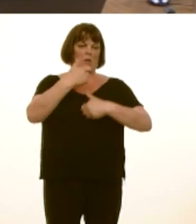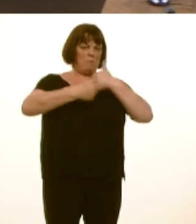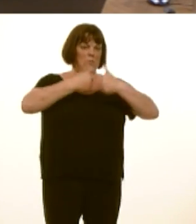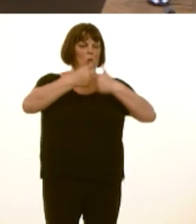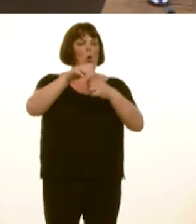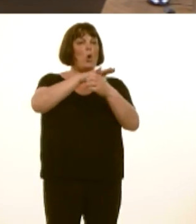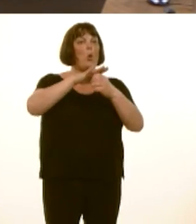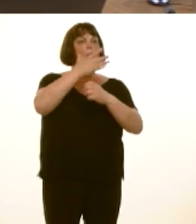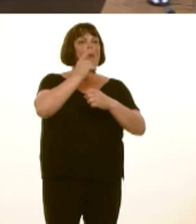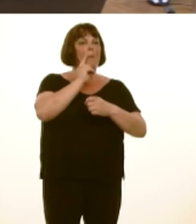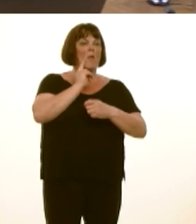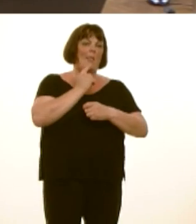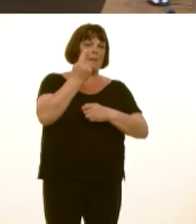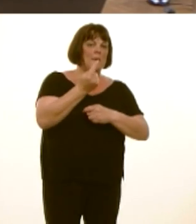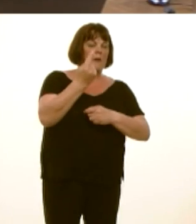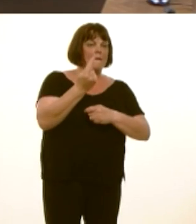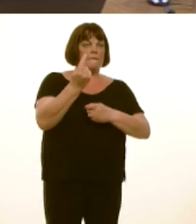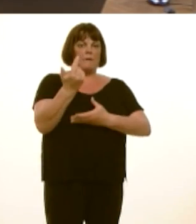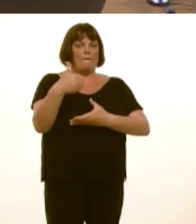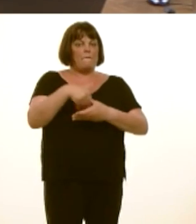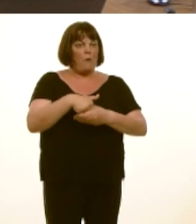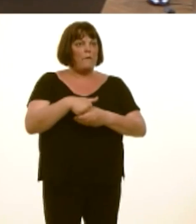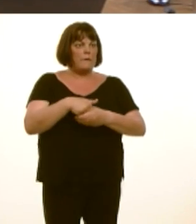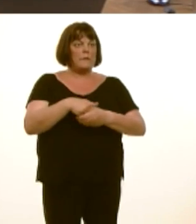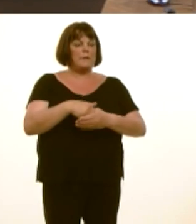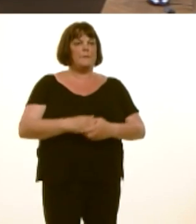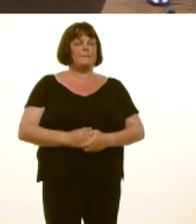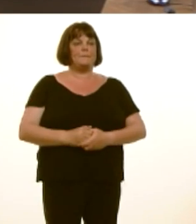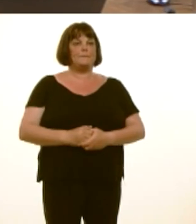hwn, ond mae'n rhaid i weld nawr wrth gwrs beth mae'r ystudiaeth yn dangos ynglyn â beth sy'n